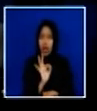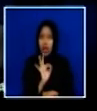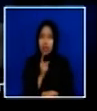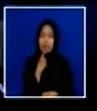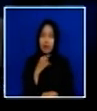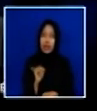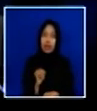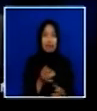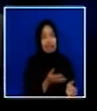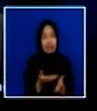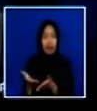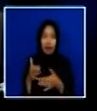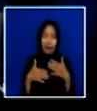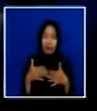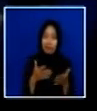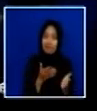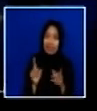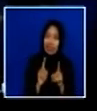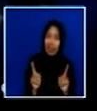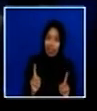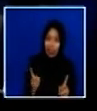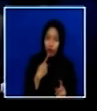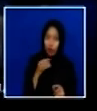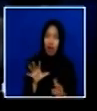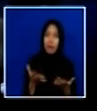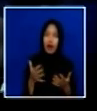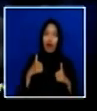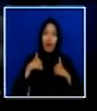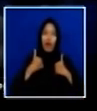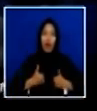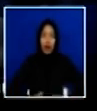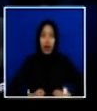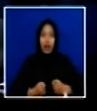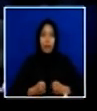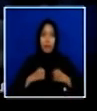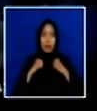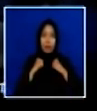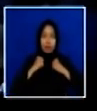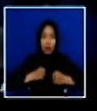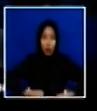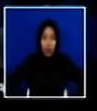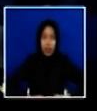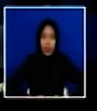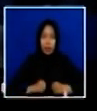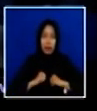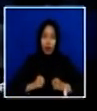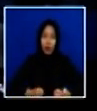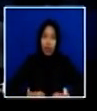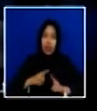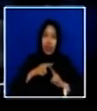sukarela komponen cadangan yang dibentuk ini adalah untuk memperkuat kekuatan utama yaitu TNI